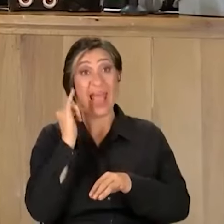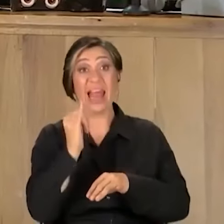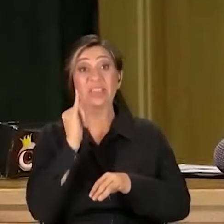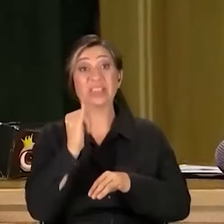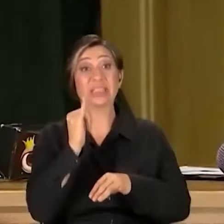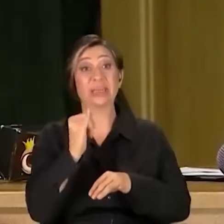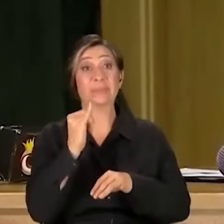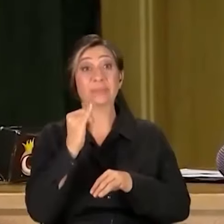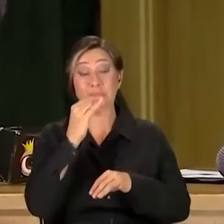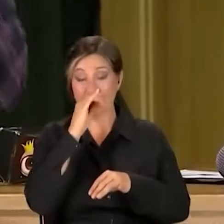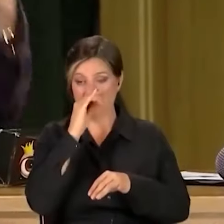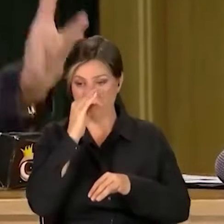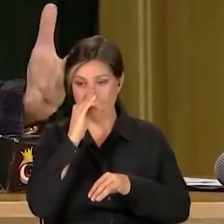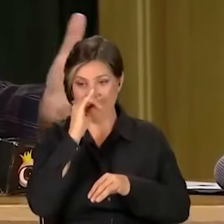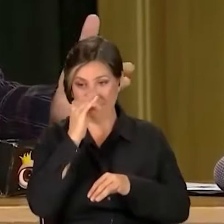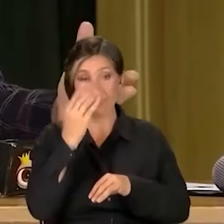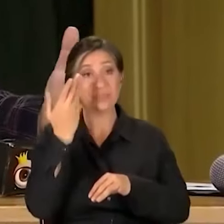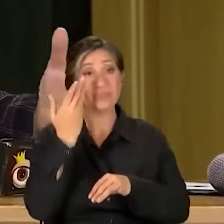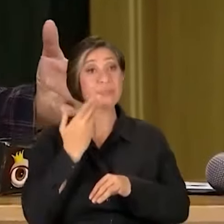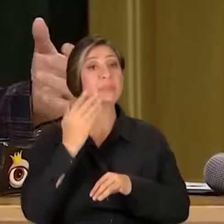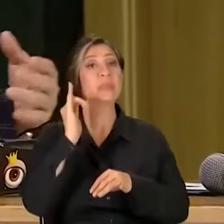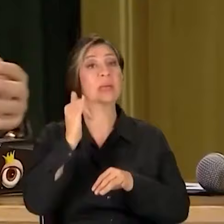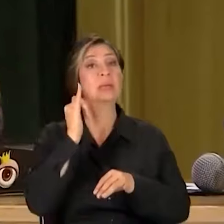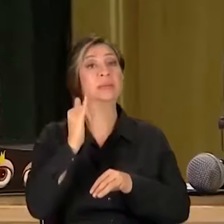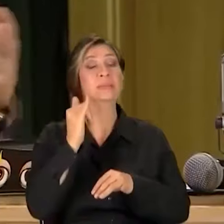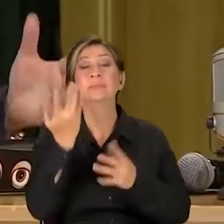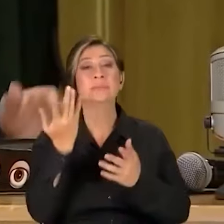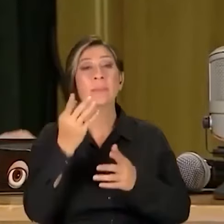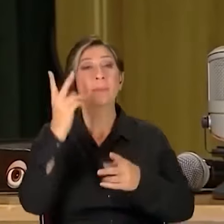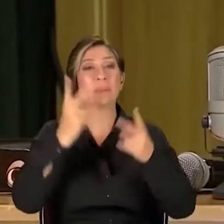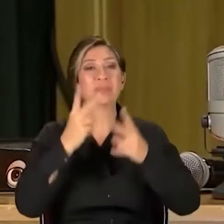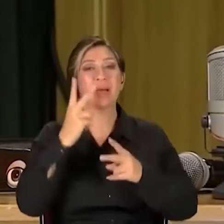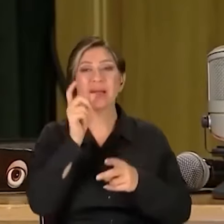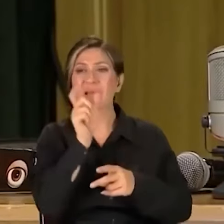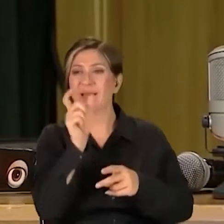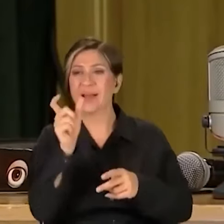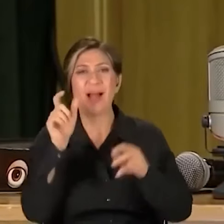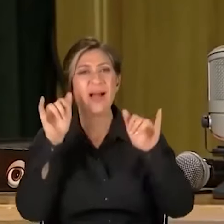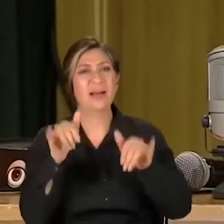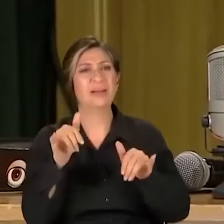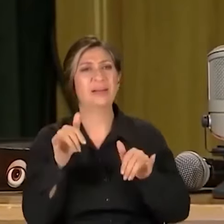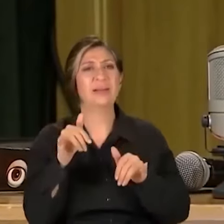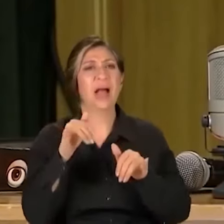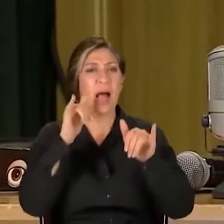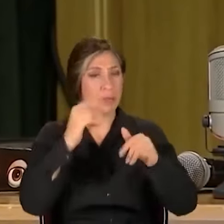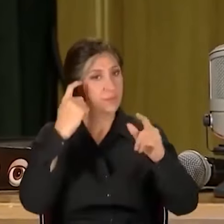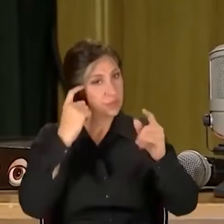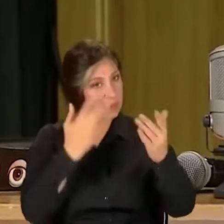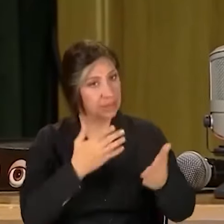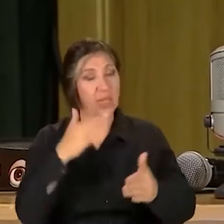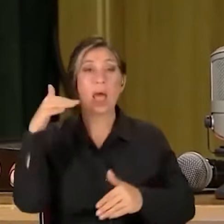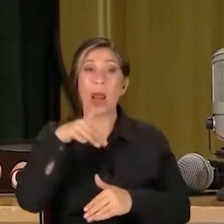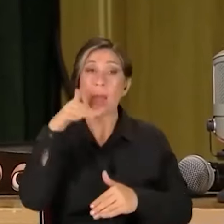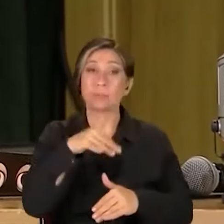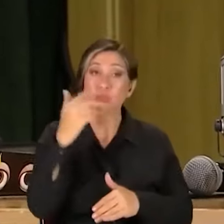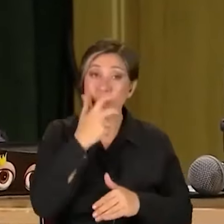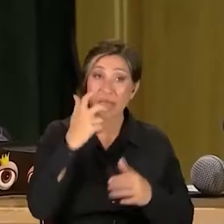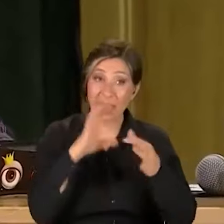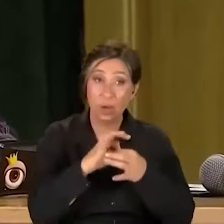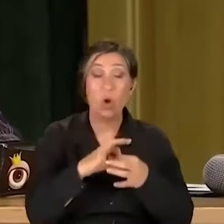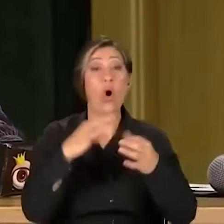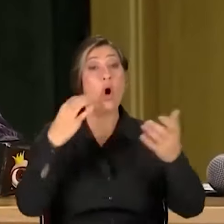eleştirdiğim şeylerde, yani izlerken eleştirdiğim şeylerde, kimi basma kalıp şeylerde aslında aynı fikirdeyiz rap müzikle ilgili olarak.